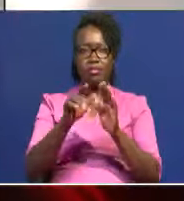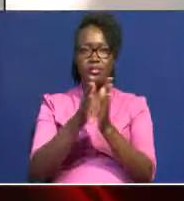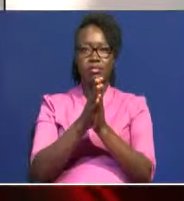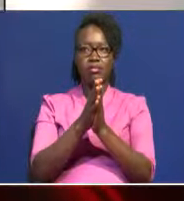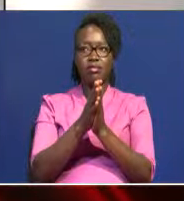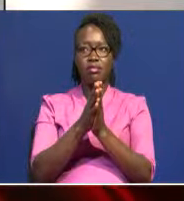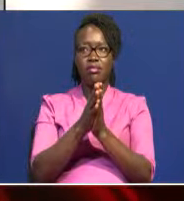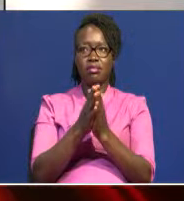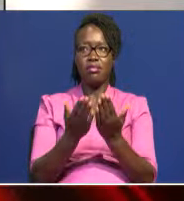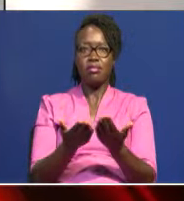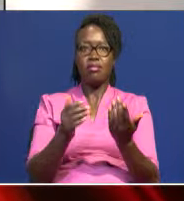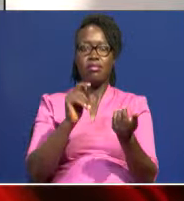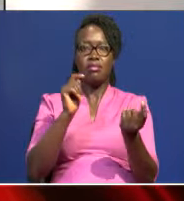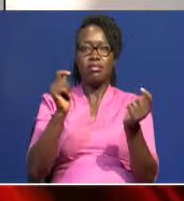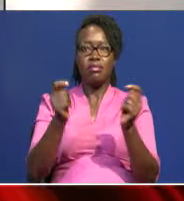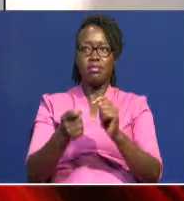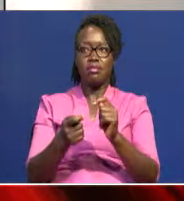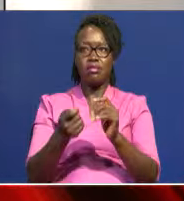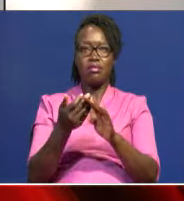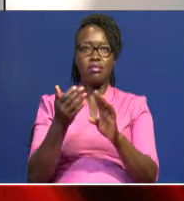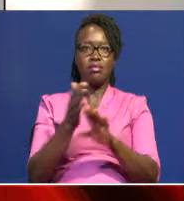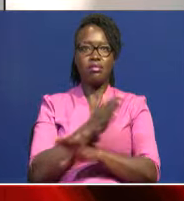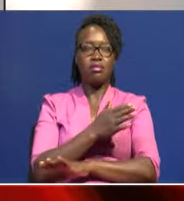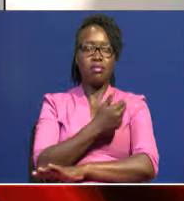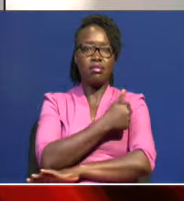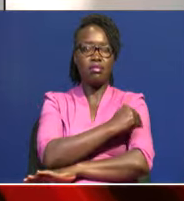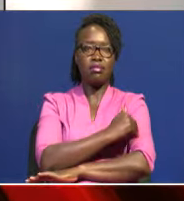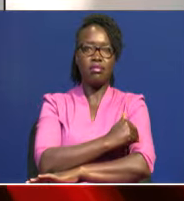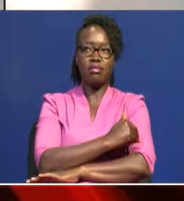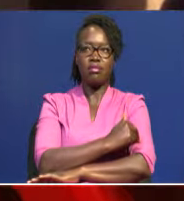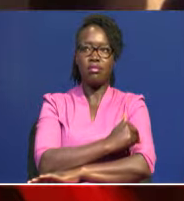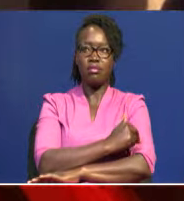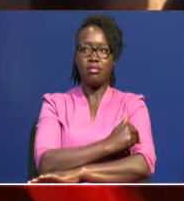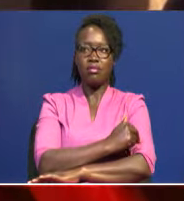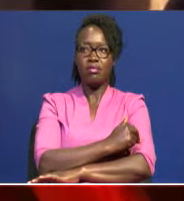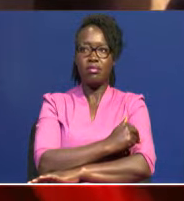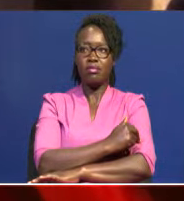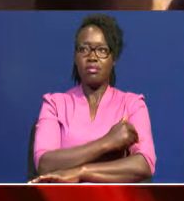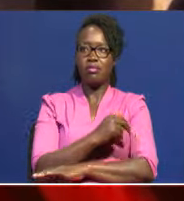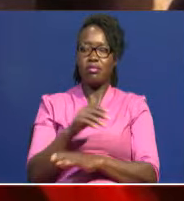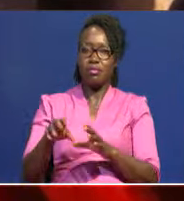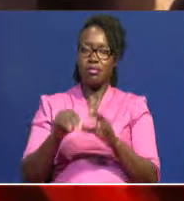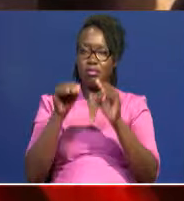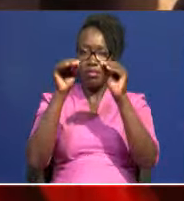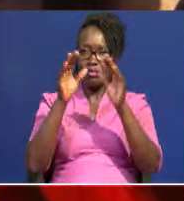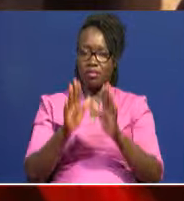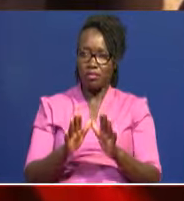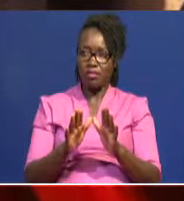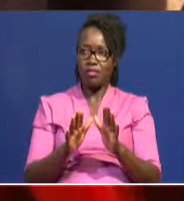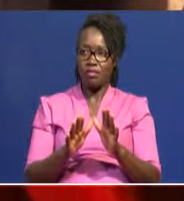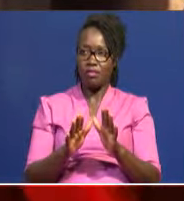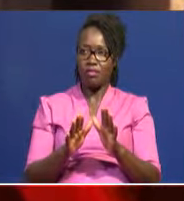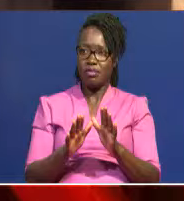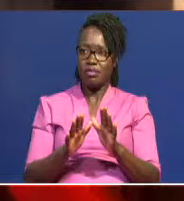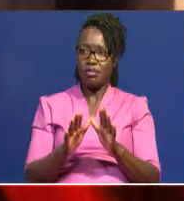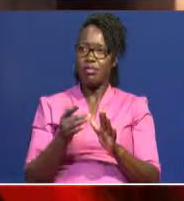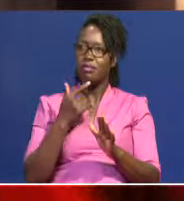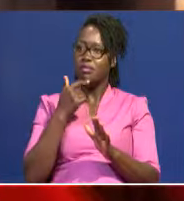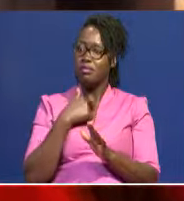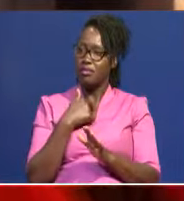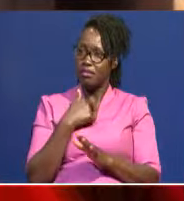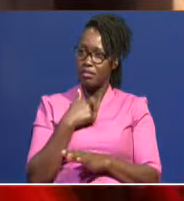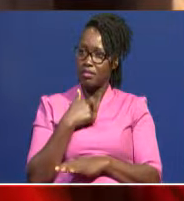clean clothes to change before being taken to hospital. Kapata mwalimu huyo wa deputy asa